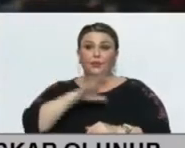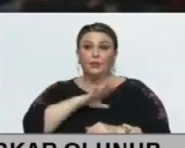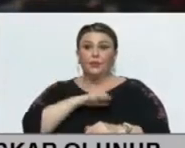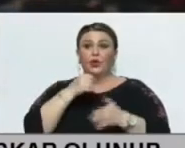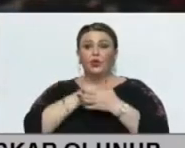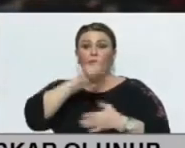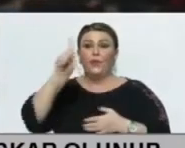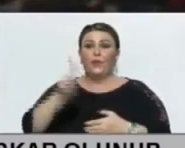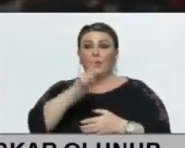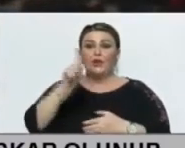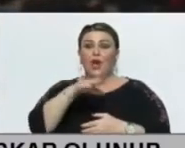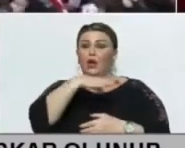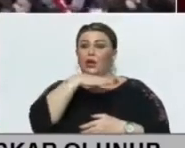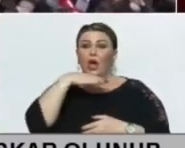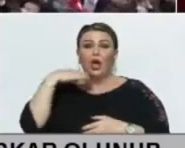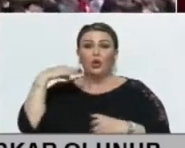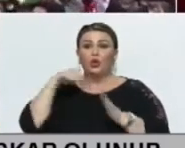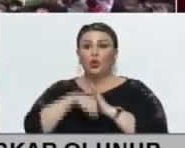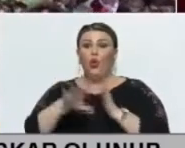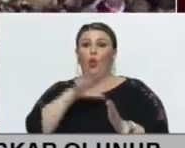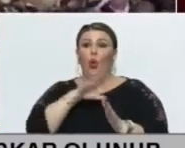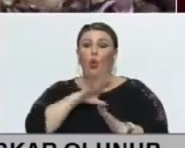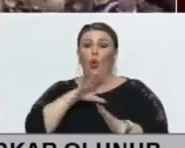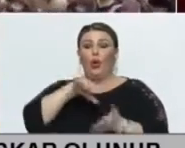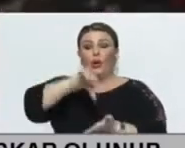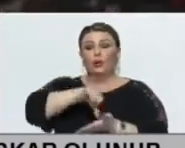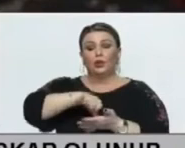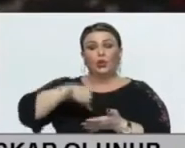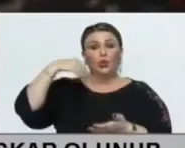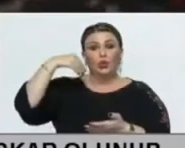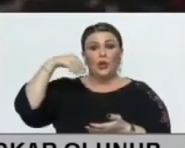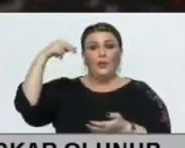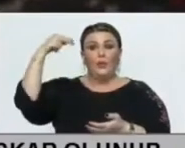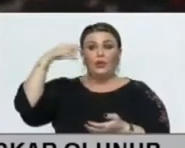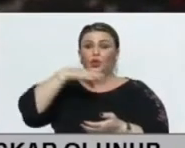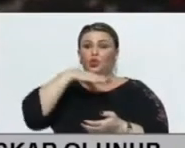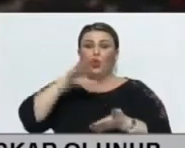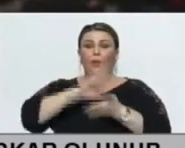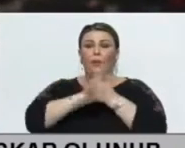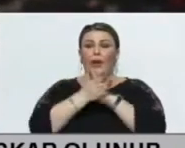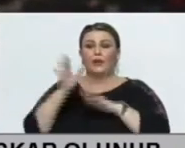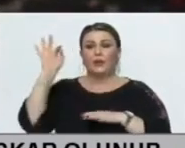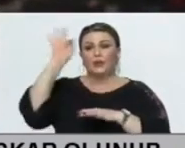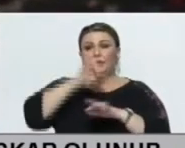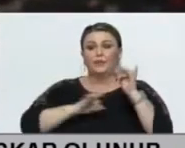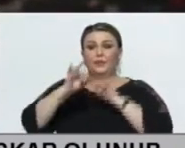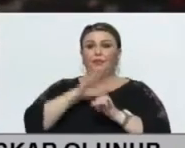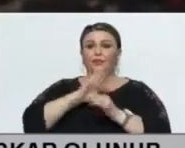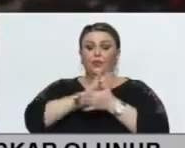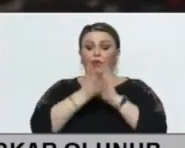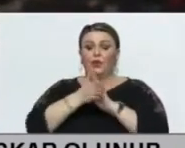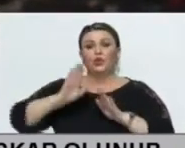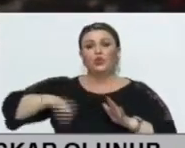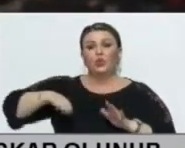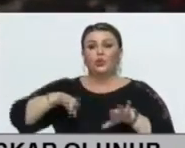bir saatdan çox olan çıxışda Türkiye Prezidenti bir çox məsələlərə toxundu. Bu məsələlər barədə az